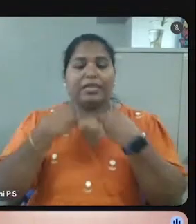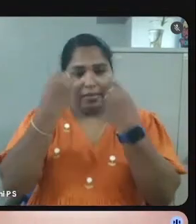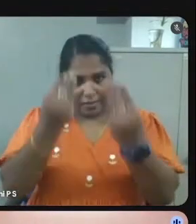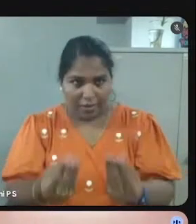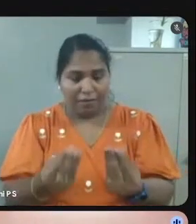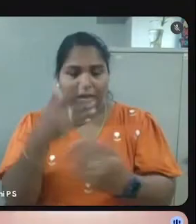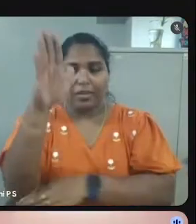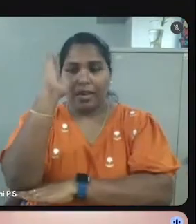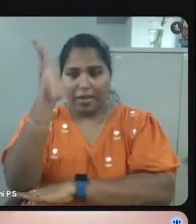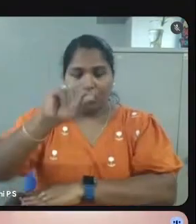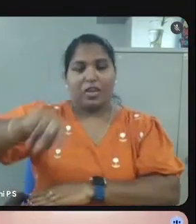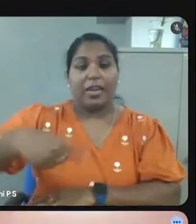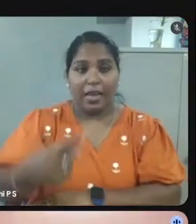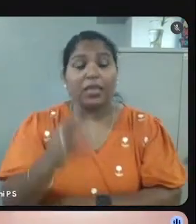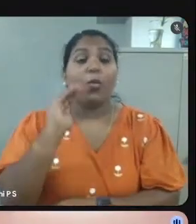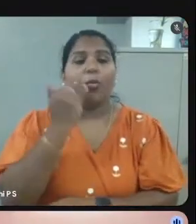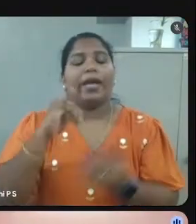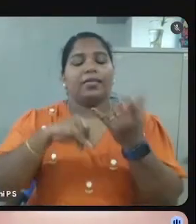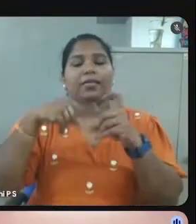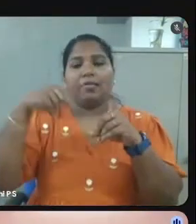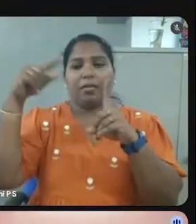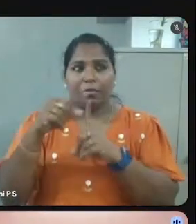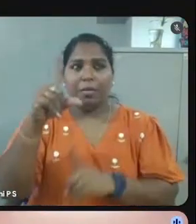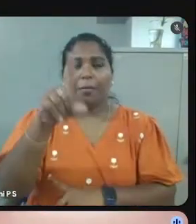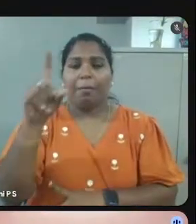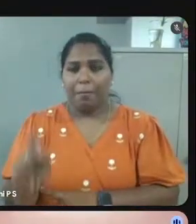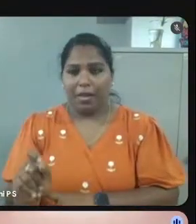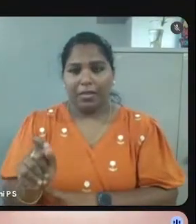സാങ്കേതിക വിദ്യയെ കുറിച്ചിട്ടാണ് അടുത്ത സെഷൻ സെപ്റ്റംബർ